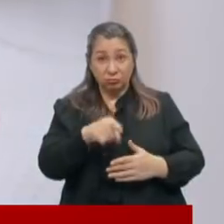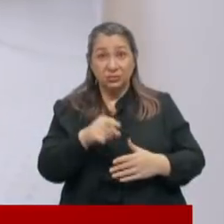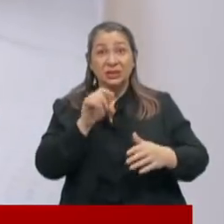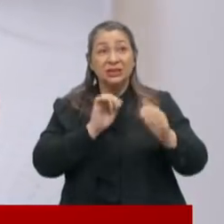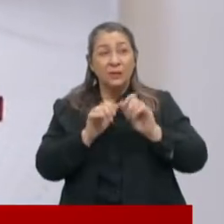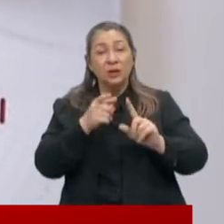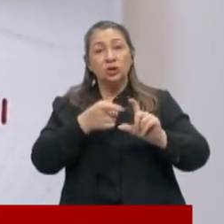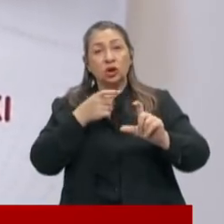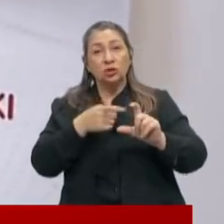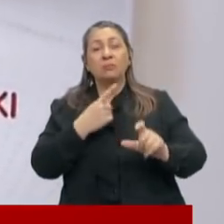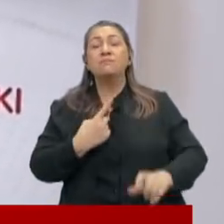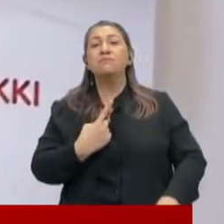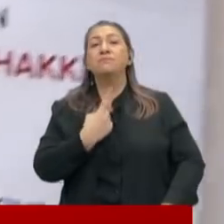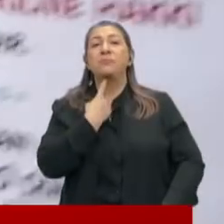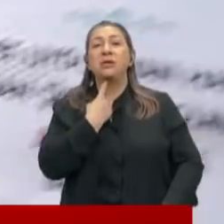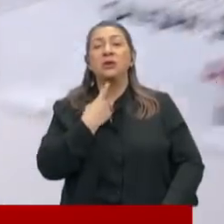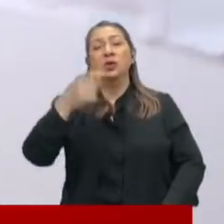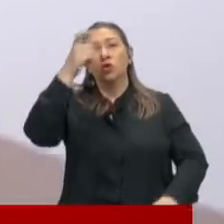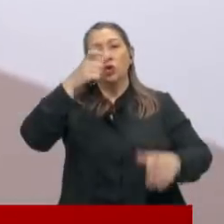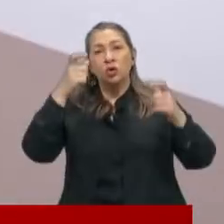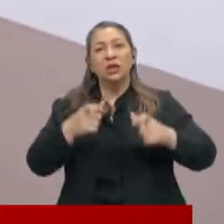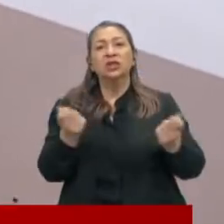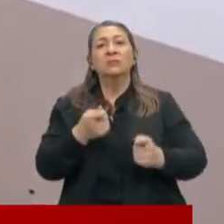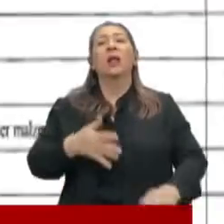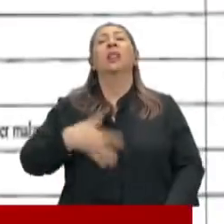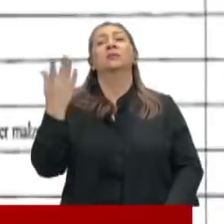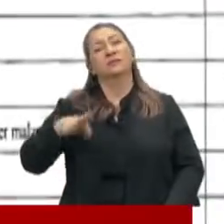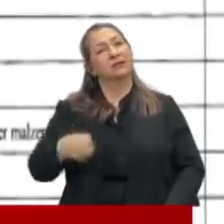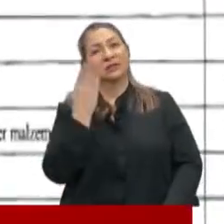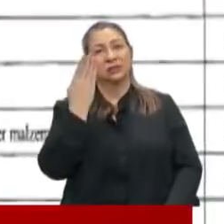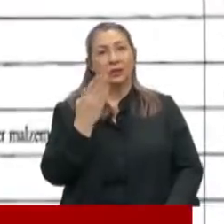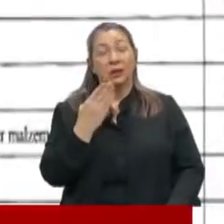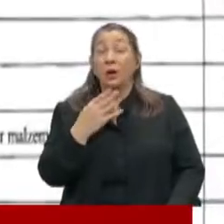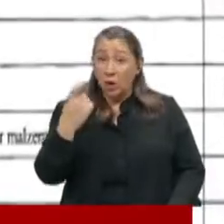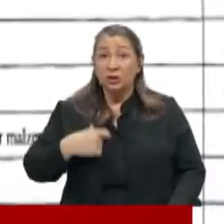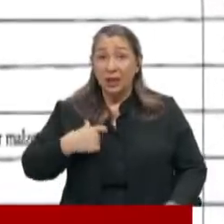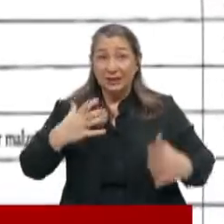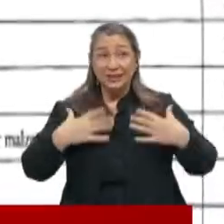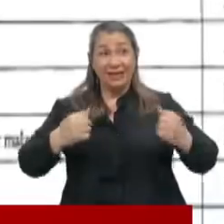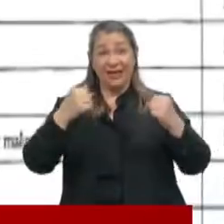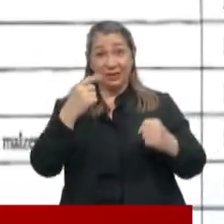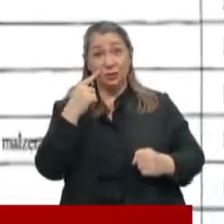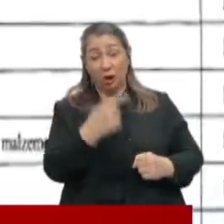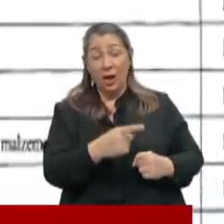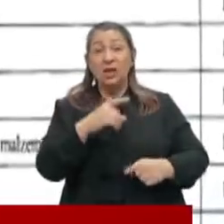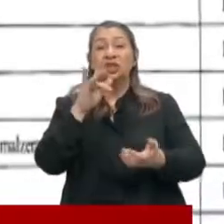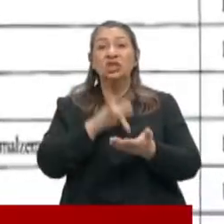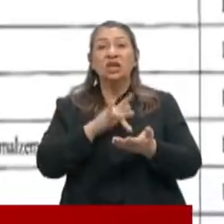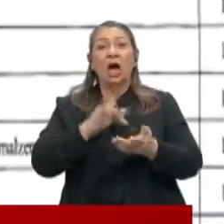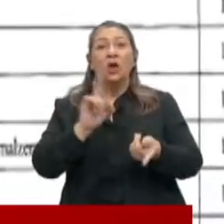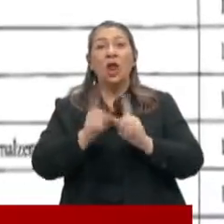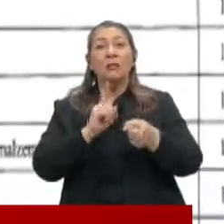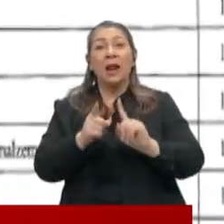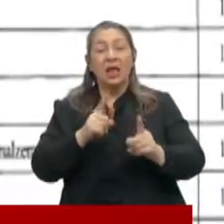savunma ve soruşturmalardan bıktığı için Türkiye'de çalışmaktan vazgeçti. Özellikle de sağlıkçılara göre ceza